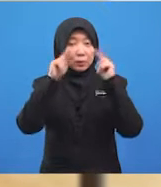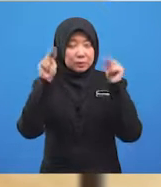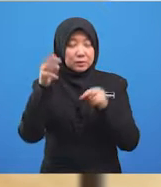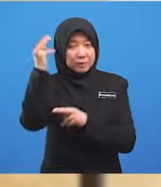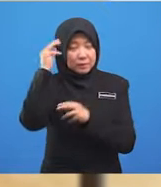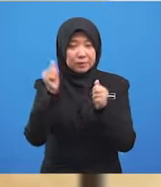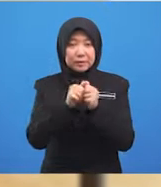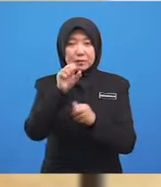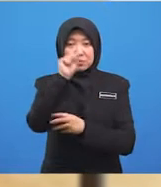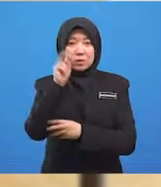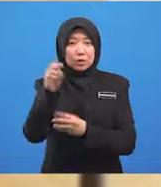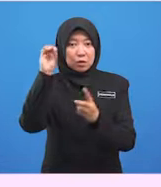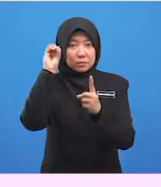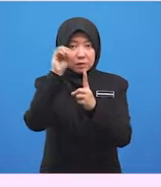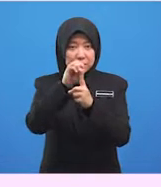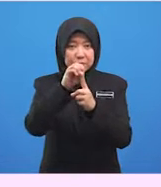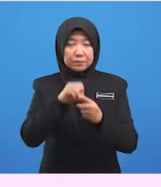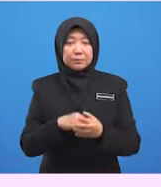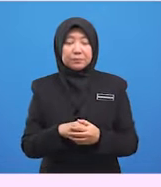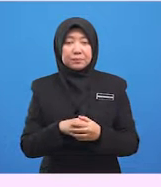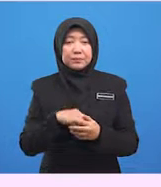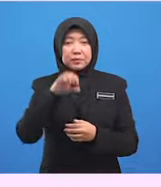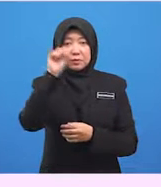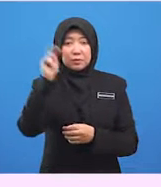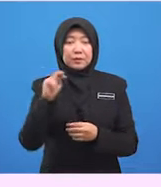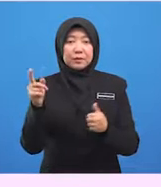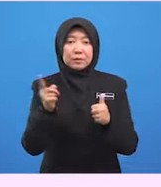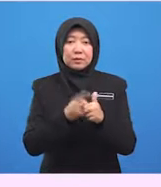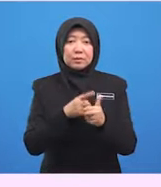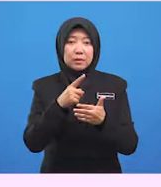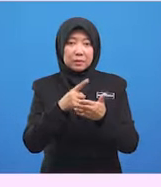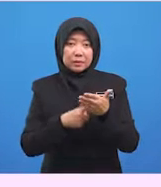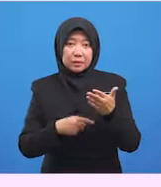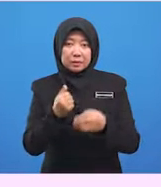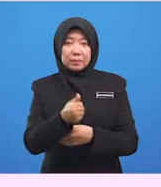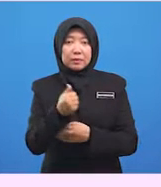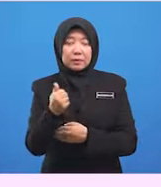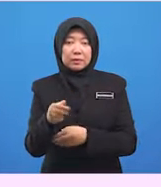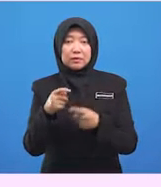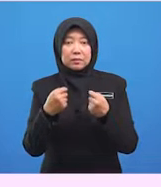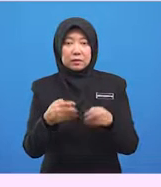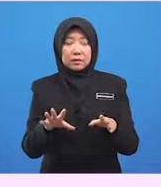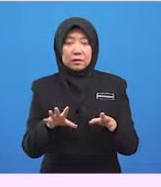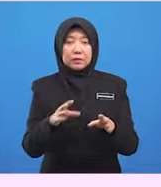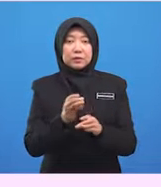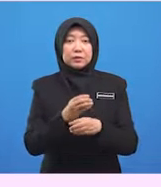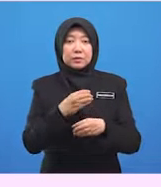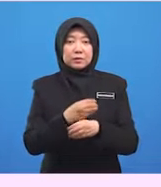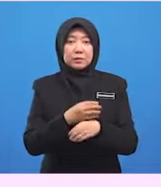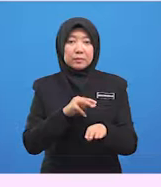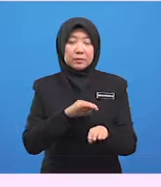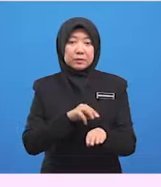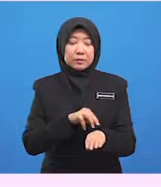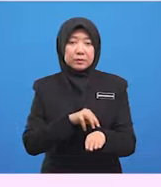mindah dengan soalan objektif soalnya pertama apa keperawatan yang telah dicipta